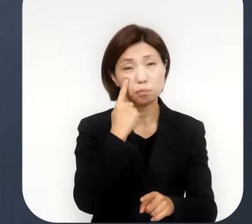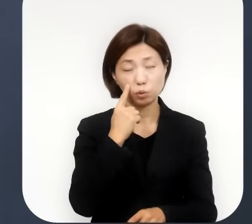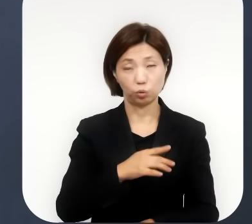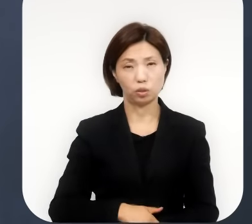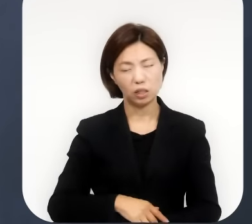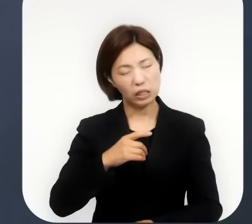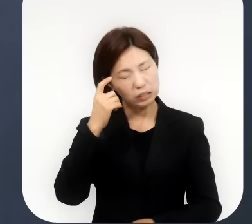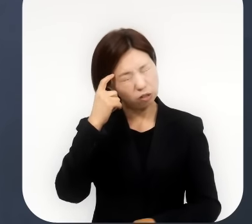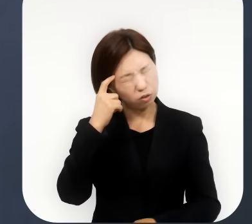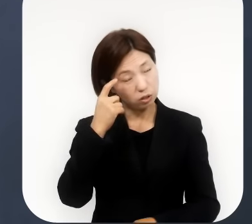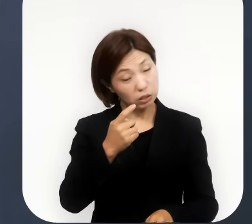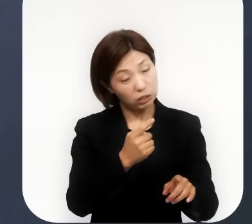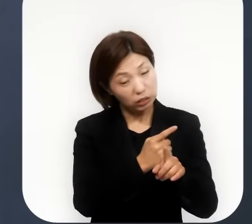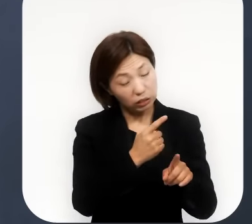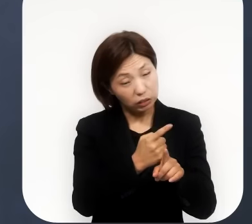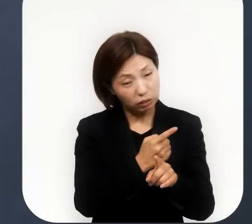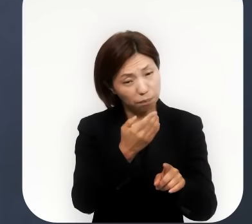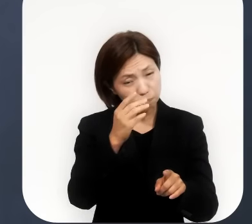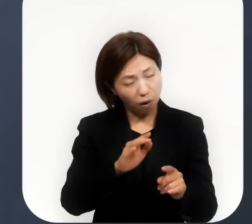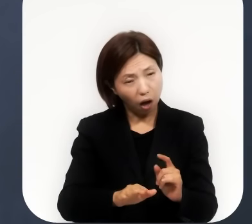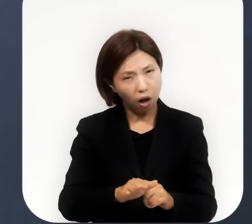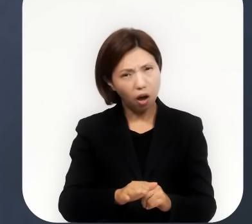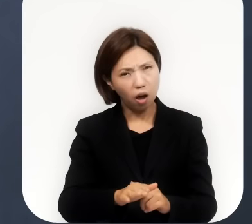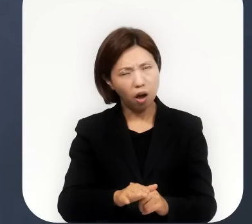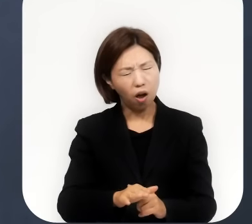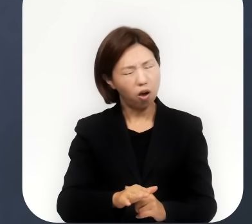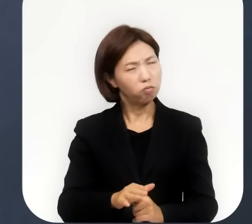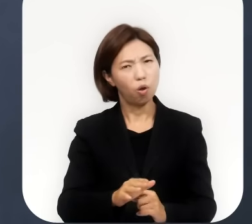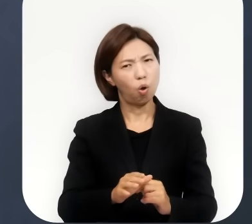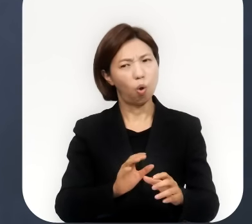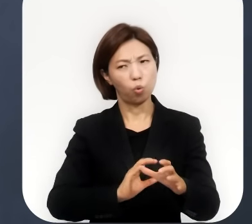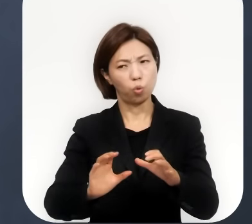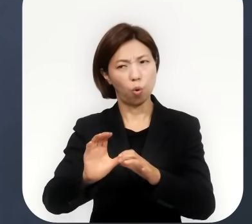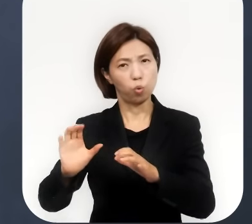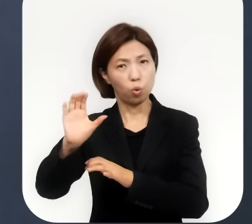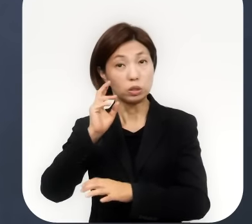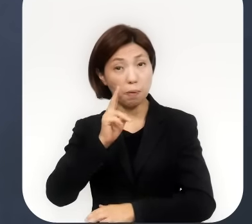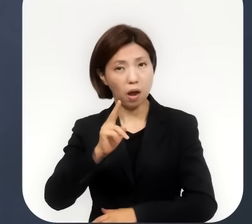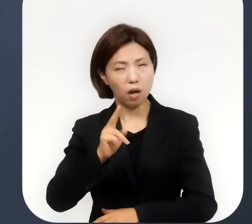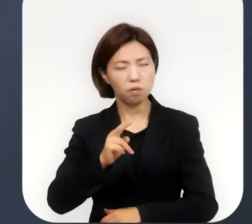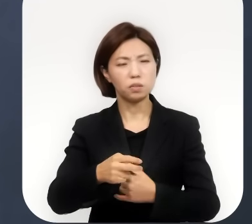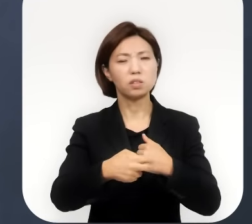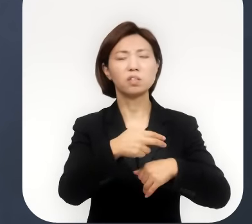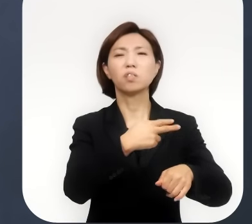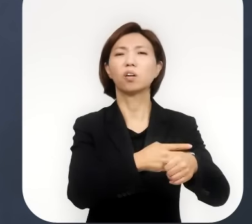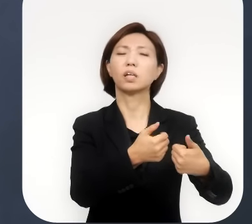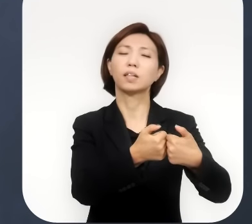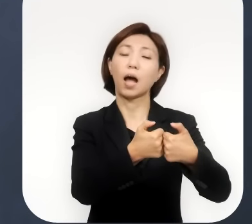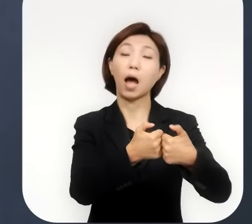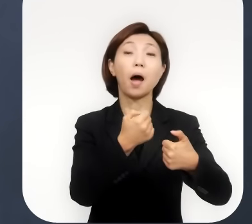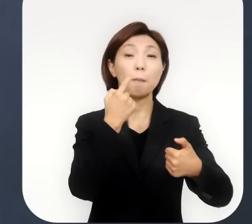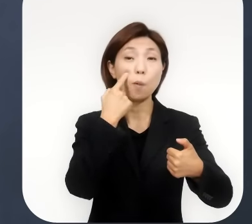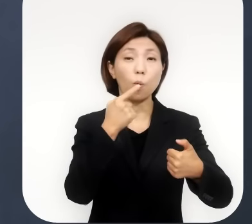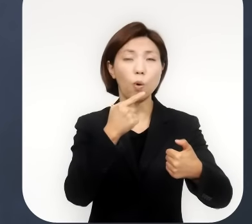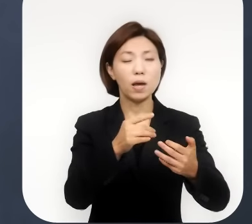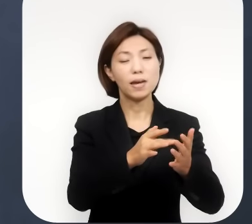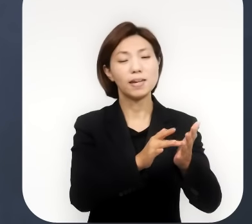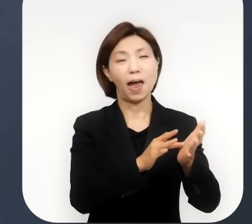되고 정신과 치료를 받는데도 좀 이게 심하다 그러면 의사하고